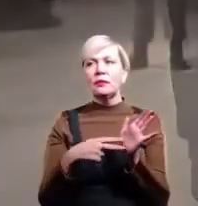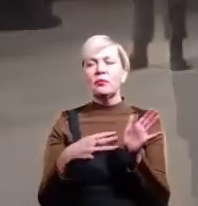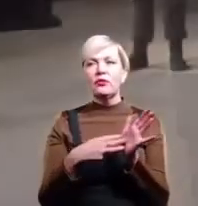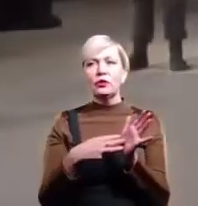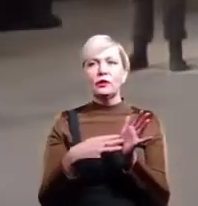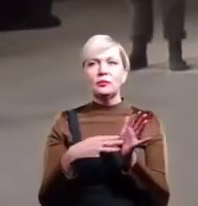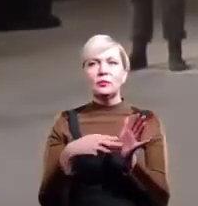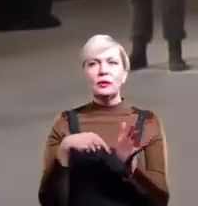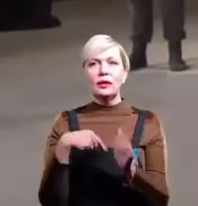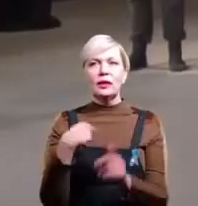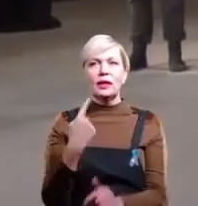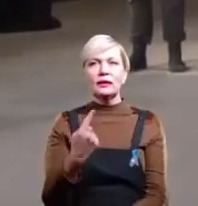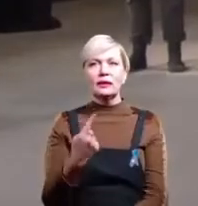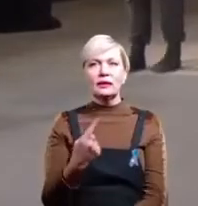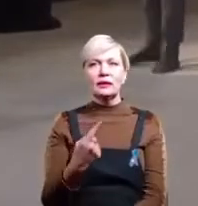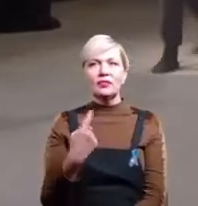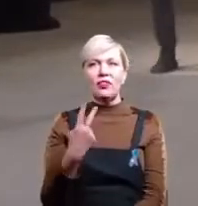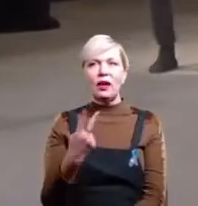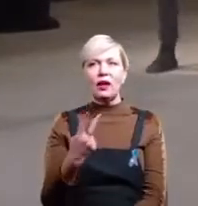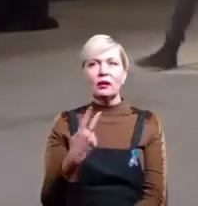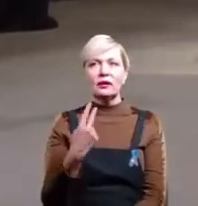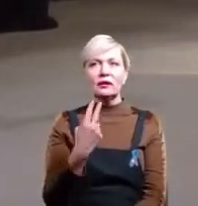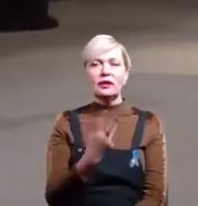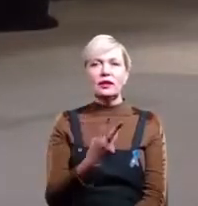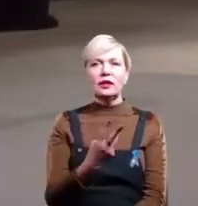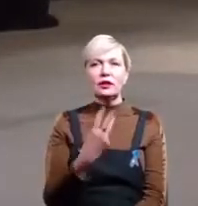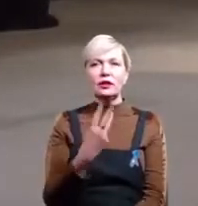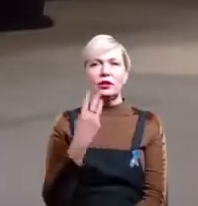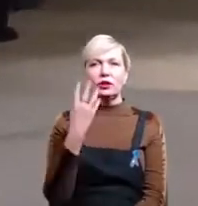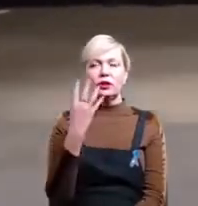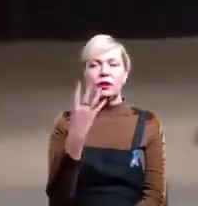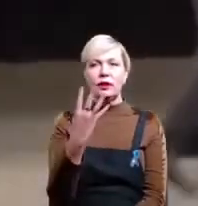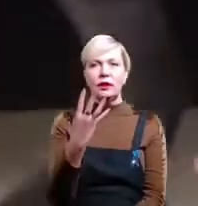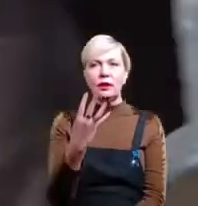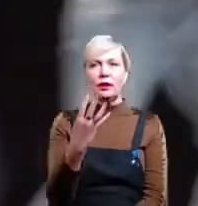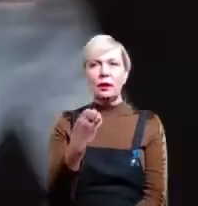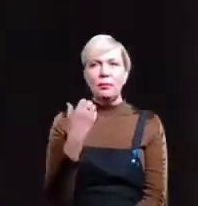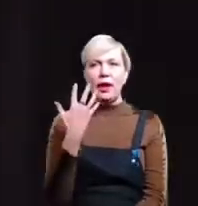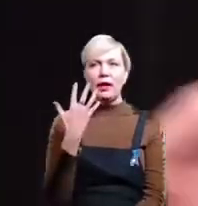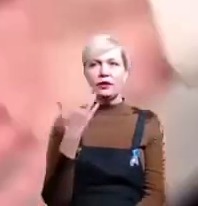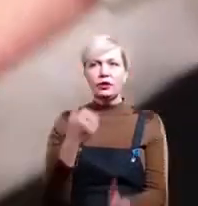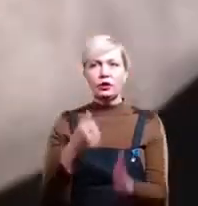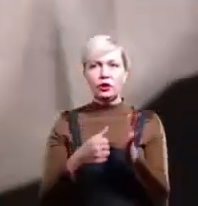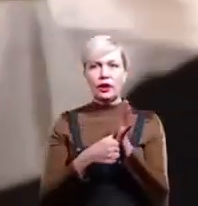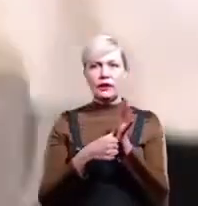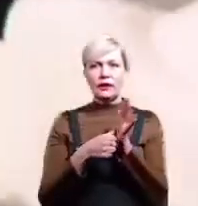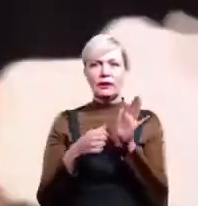5, 6, 7, 8. Девочки. 1, 2. Парни. 3, 4.